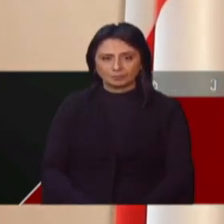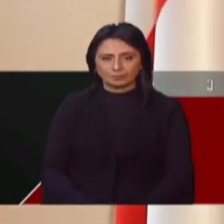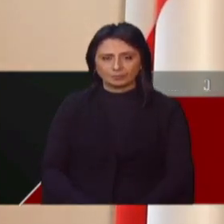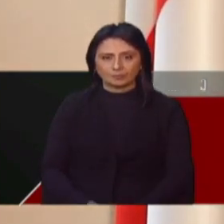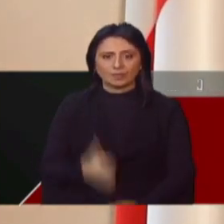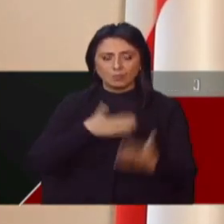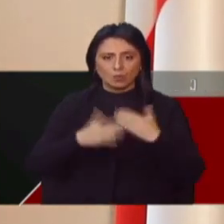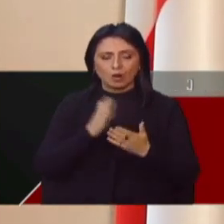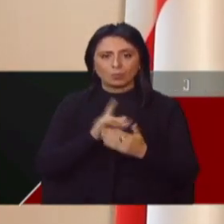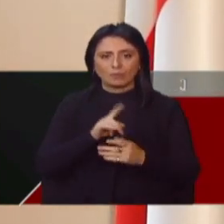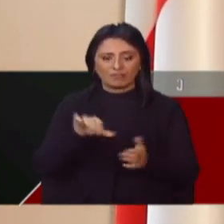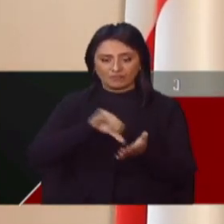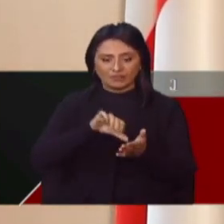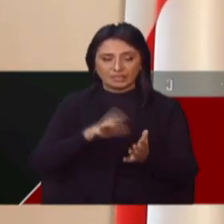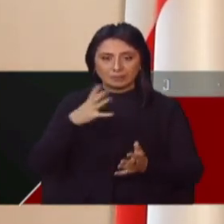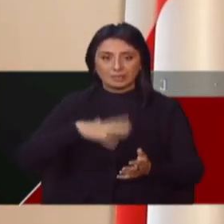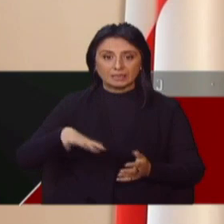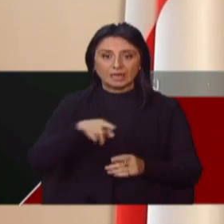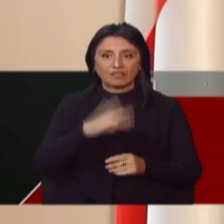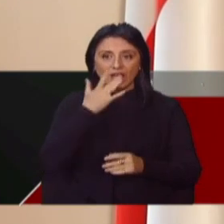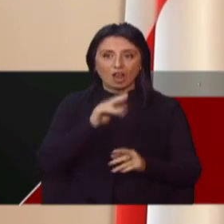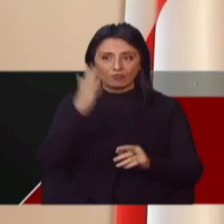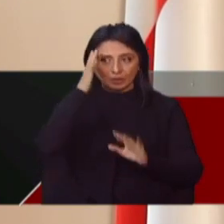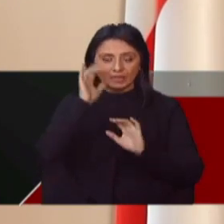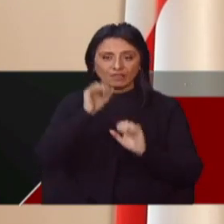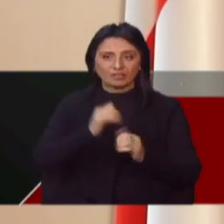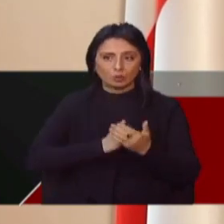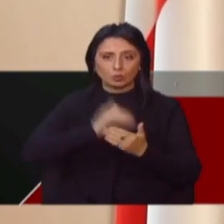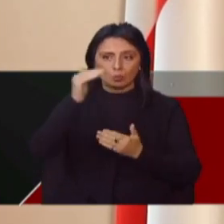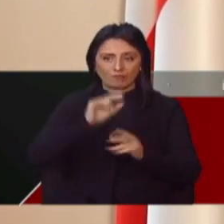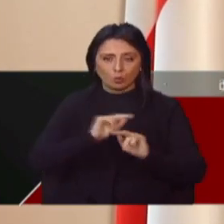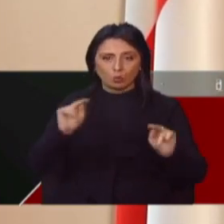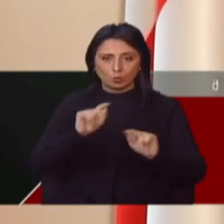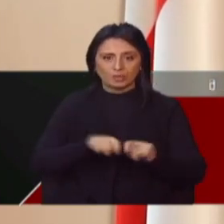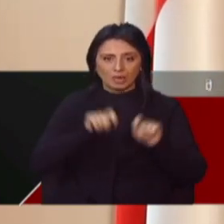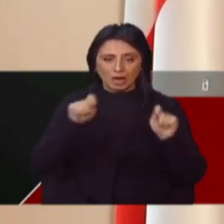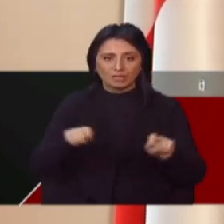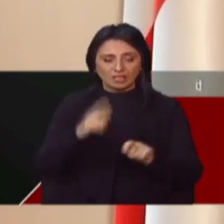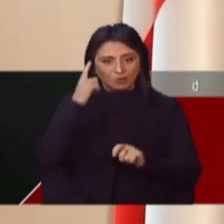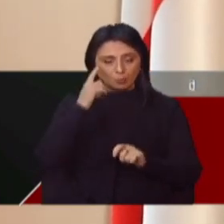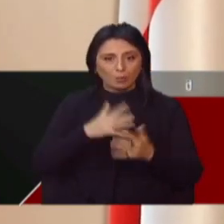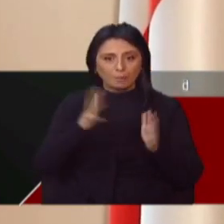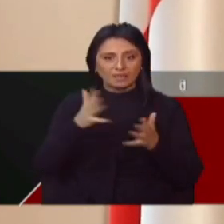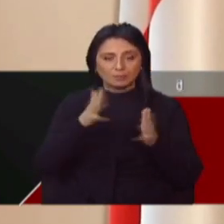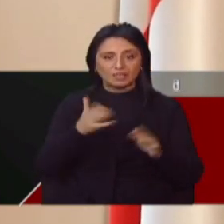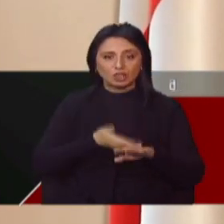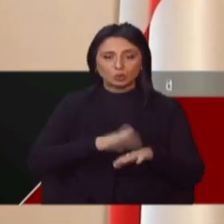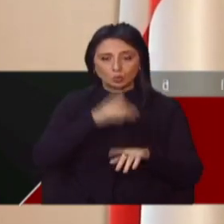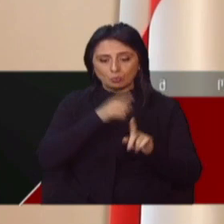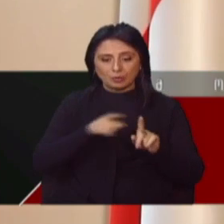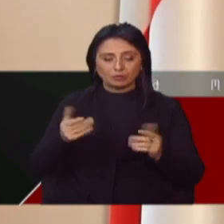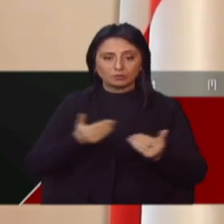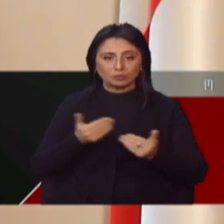the მოხარული ვარ, რომ ვესწრები საქართველოში ეროვნული თავდაცვის უმაღლესი კურსის გახსნას. ფიქრობ მეტისმეტად რთულ